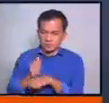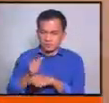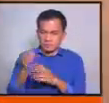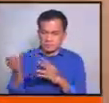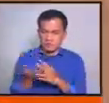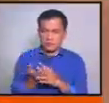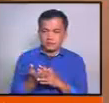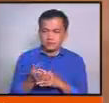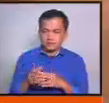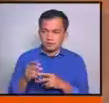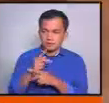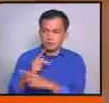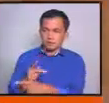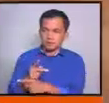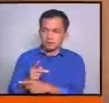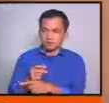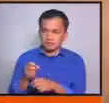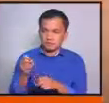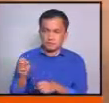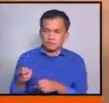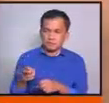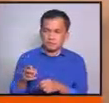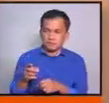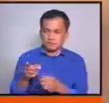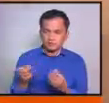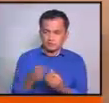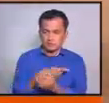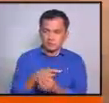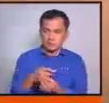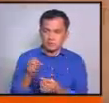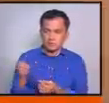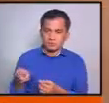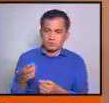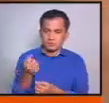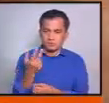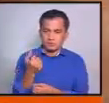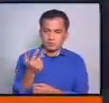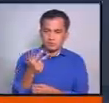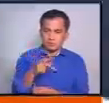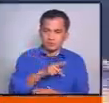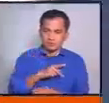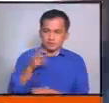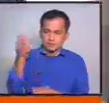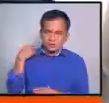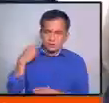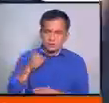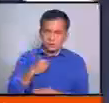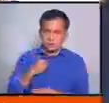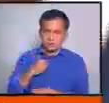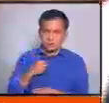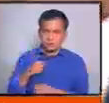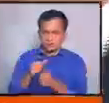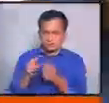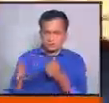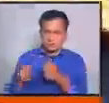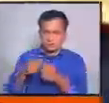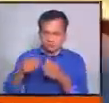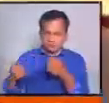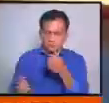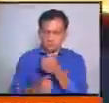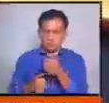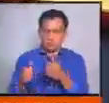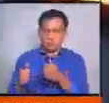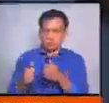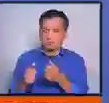himasok para pigilan ang pagpapatupad ng dismissal order sa 13 pulis na dati niyang mga tauhan bilang hepe ng Pampanga